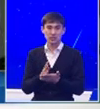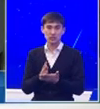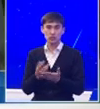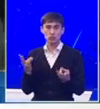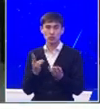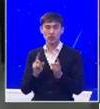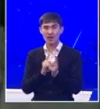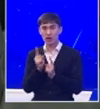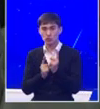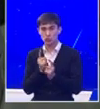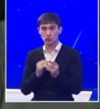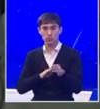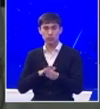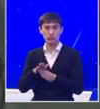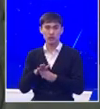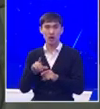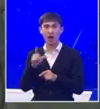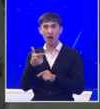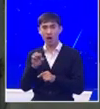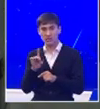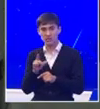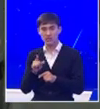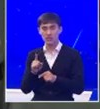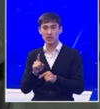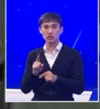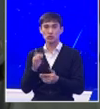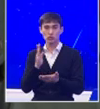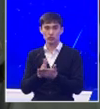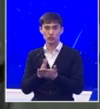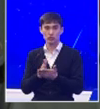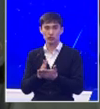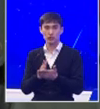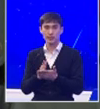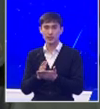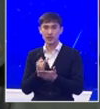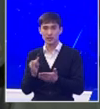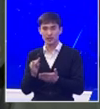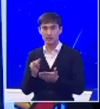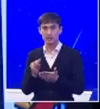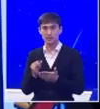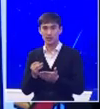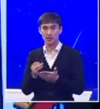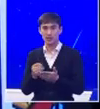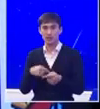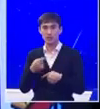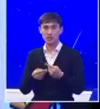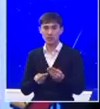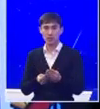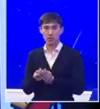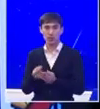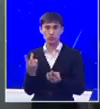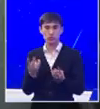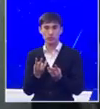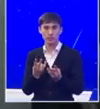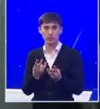Нужна реконструкция газопровода существующего и подъем его на плато Ахтас. Чтобы делать